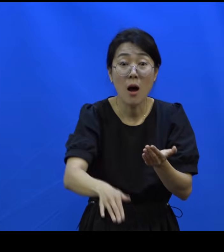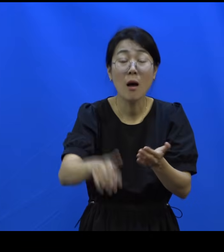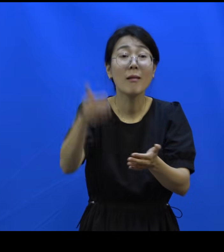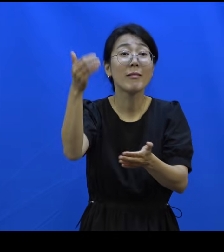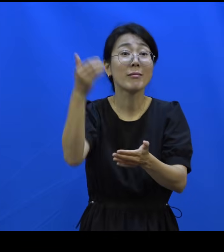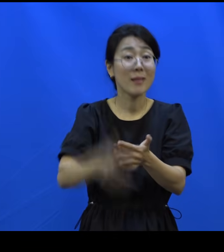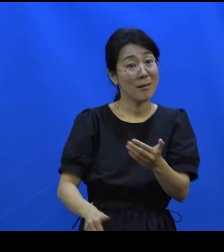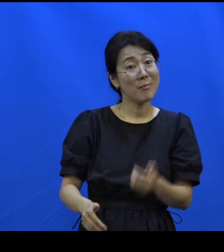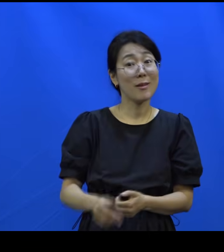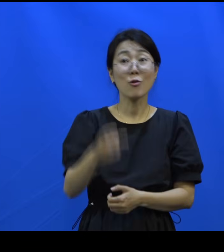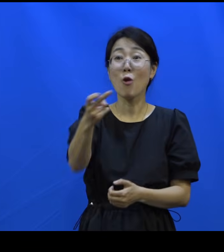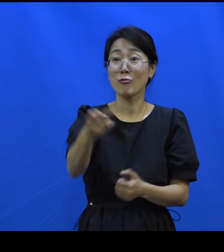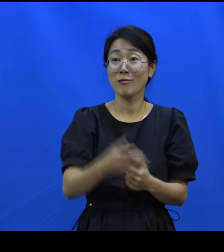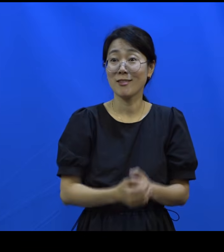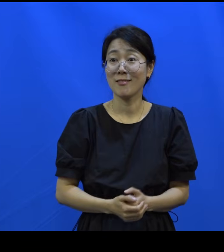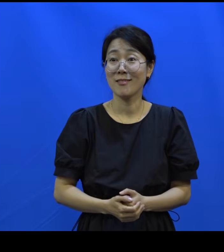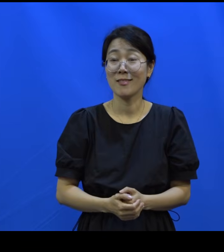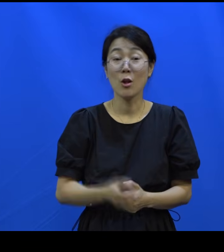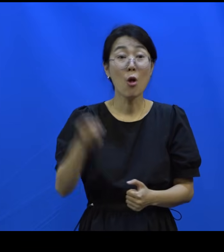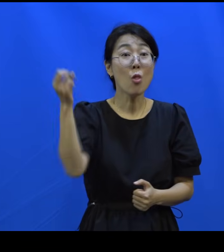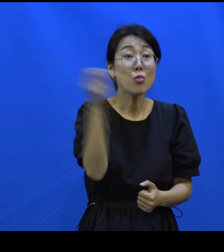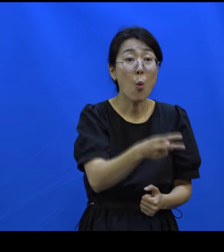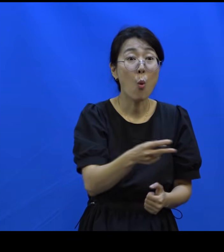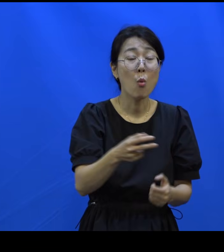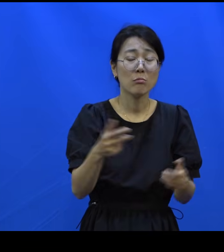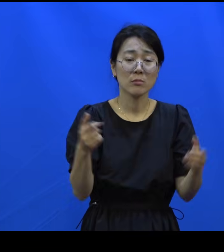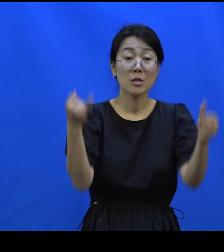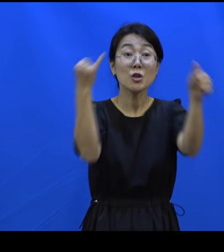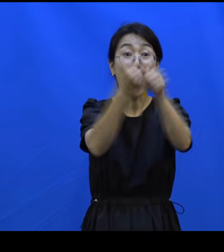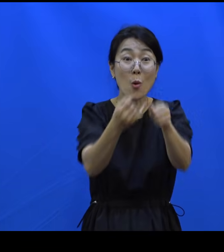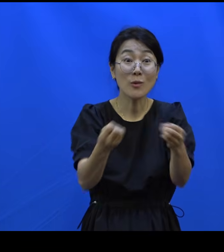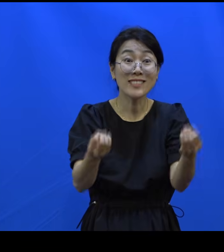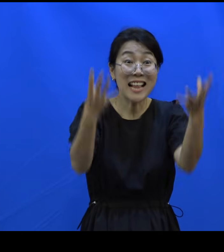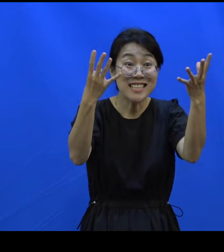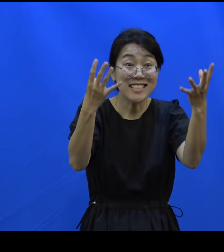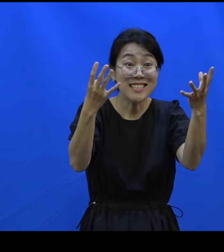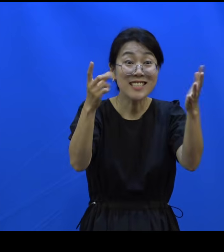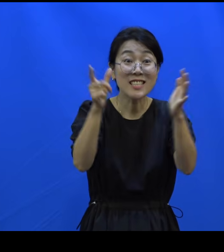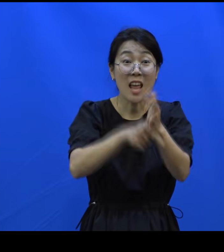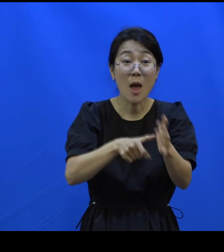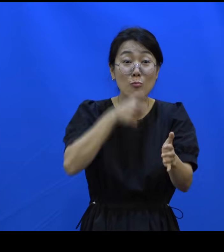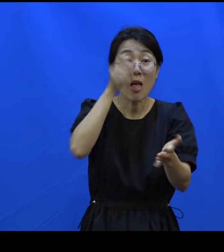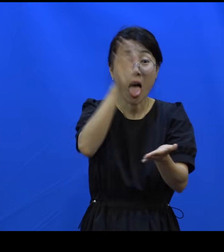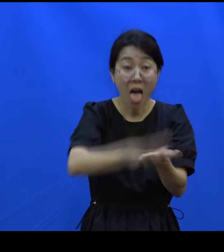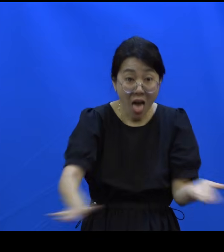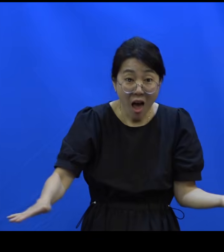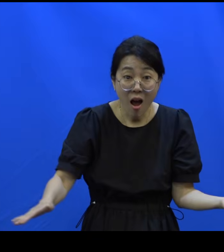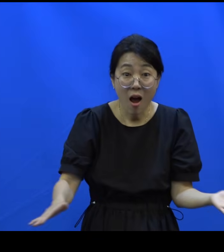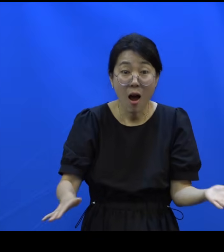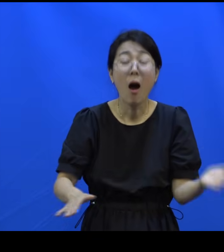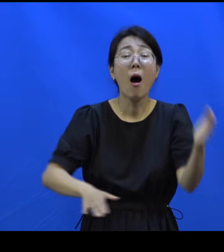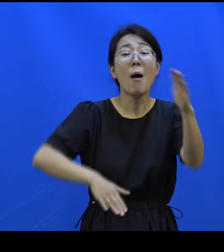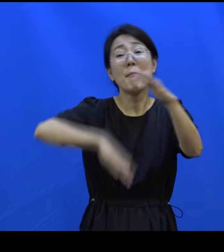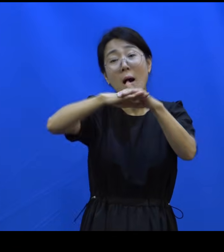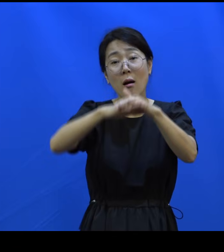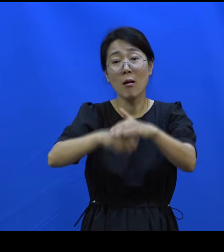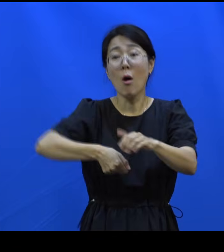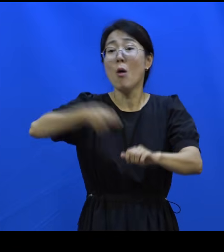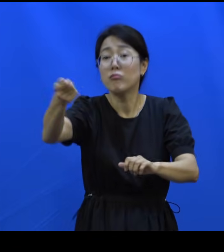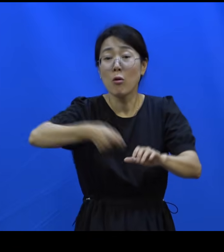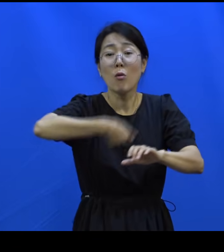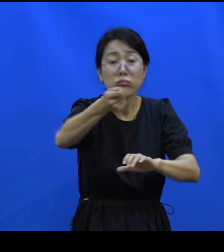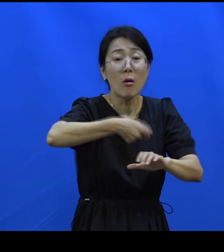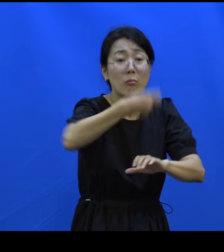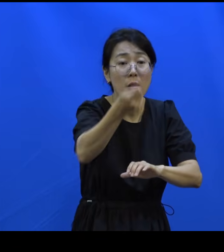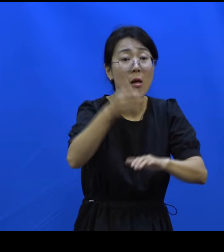구약과 신약을 통틀어 하나님이 얼마나 풍성하신 분인지 우리는 그 하나님의 풍성을 경험하는 사람, 그리스도인들이 인색해서는